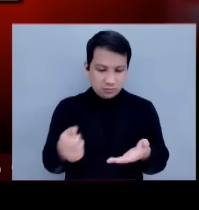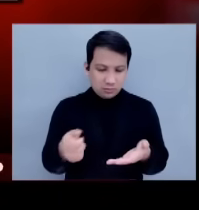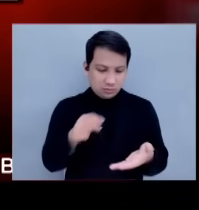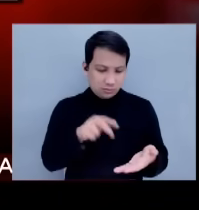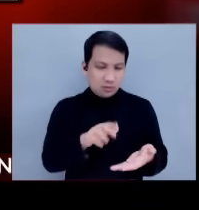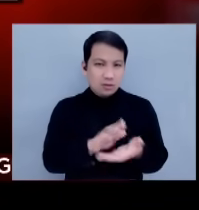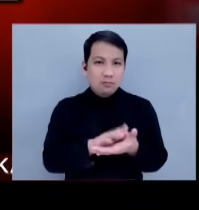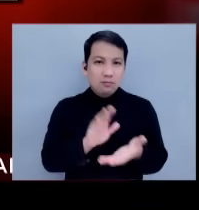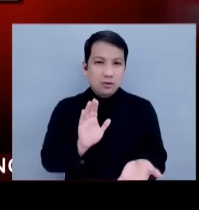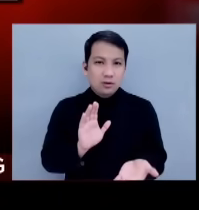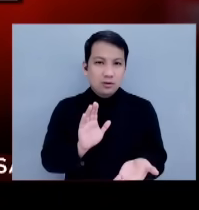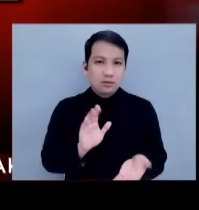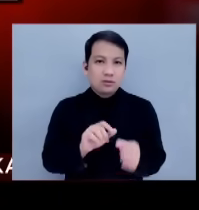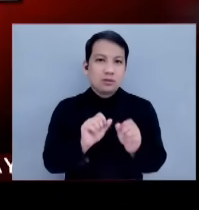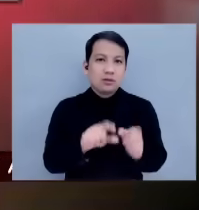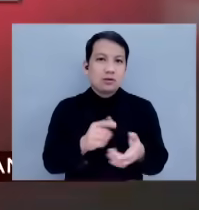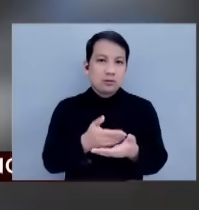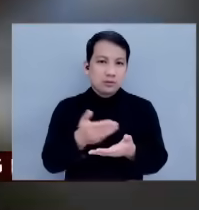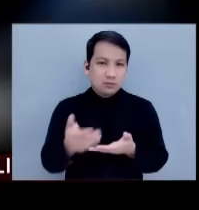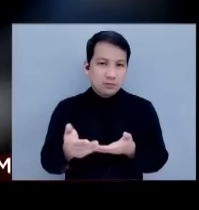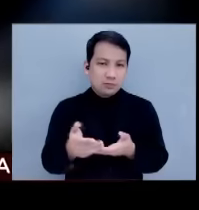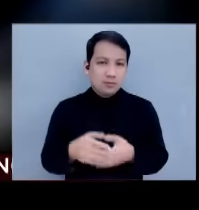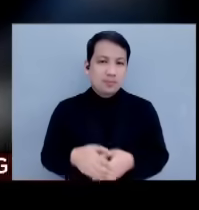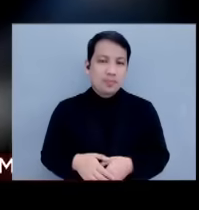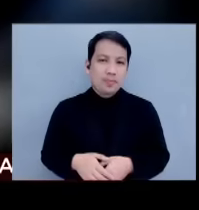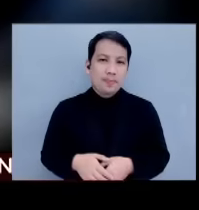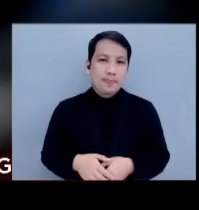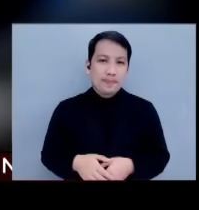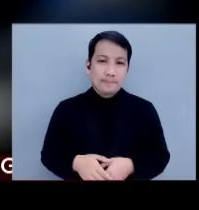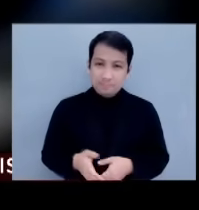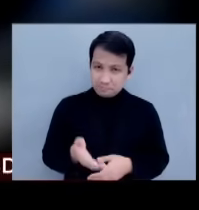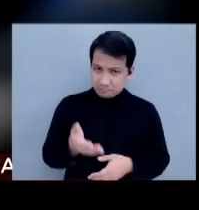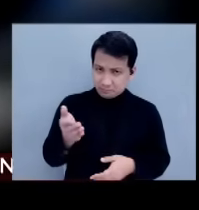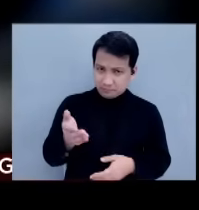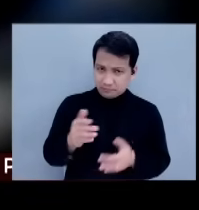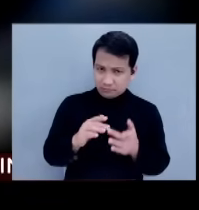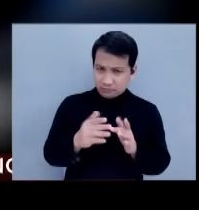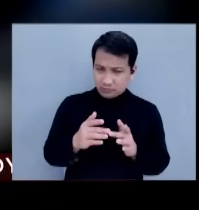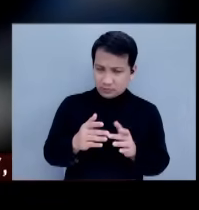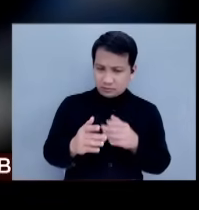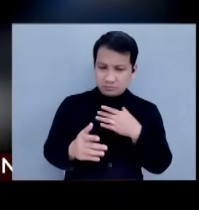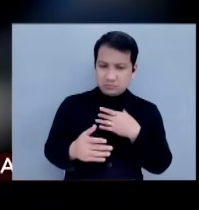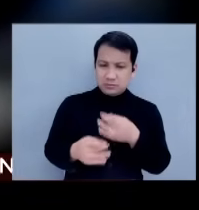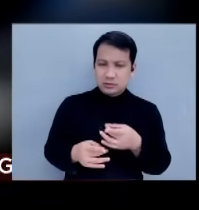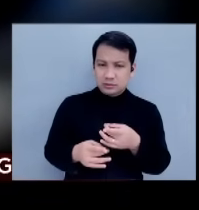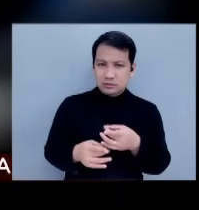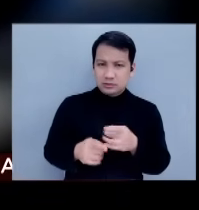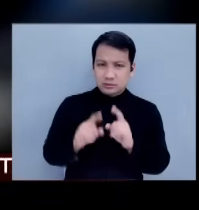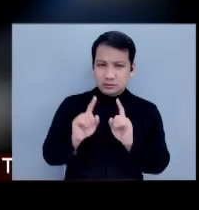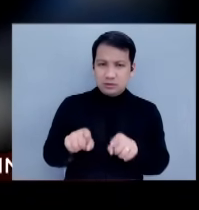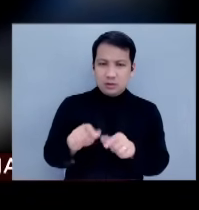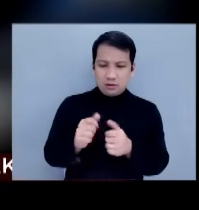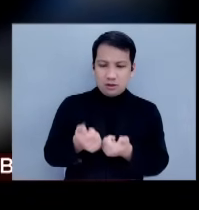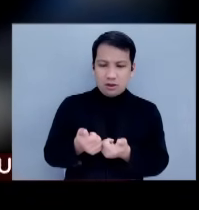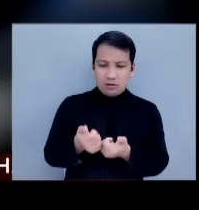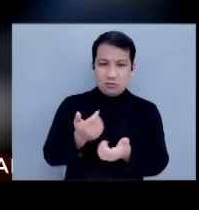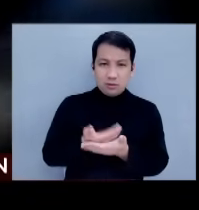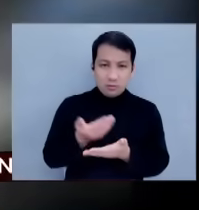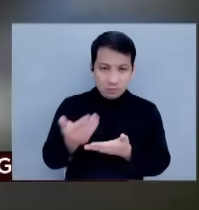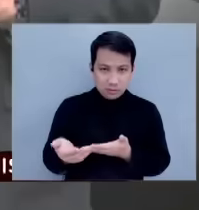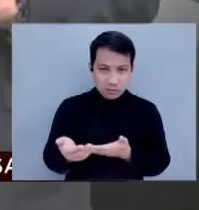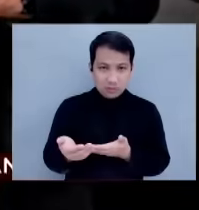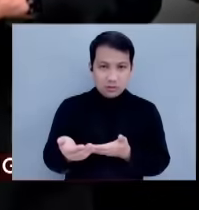na nabili raw nila mula rito. Kaya naman maraming netizens ang naengganyo at nag-i-inquire kung paano makakabili ng mga bagaheng